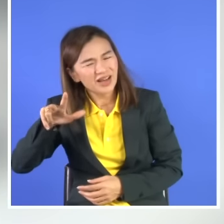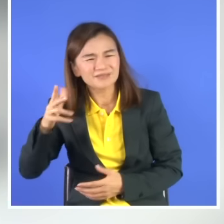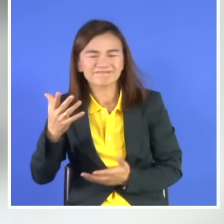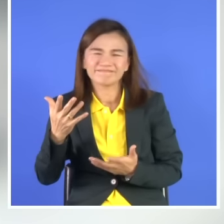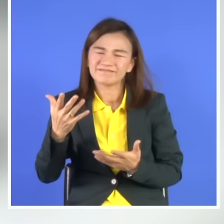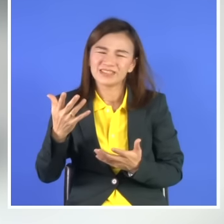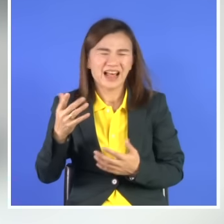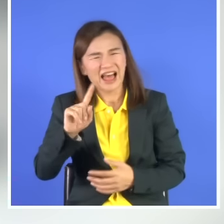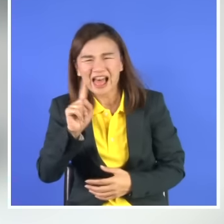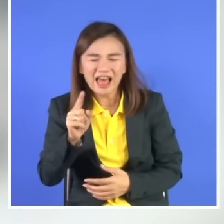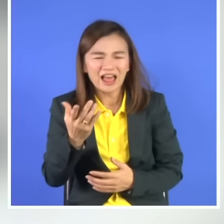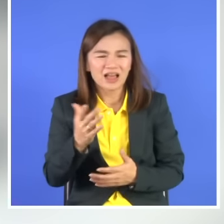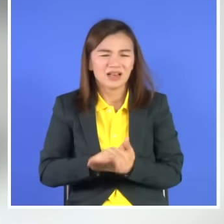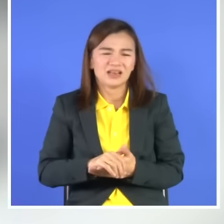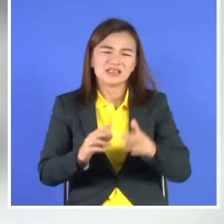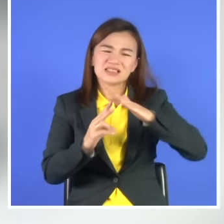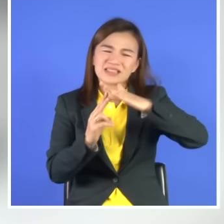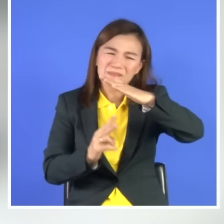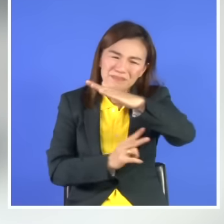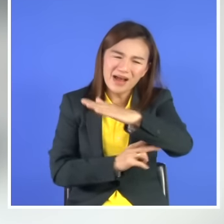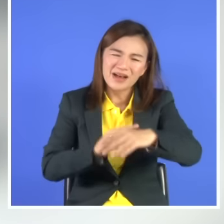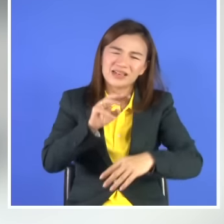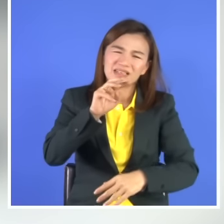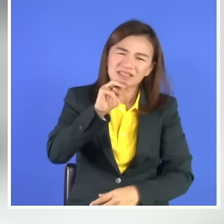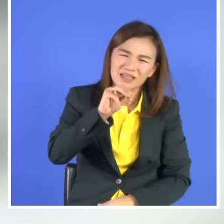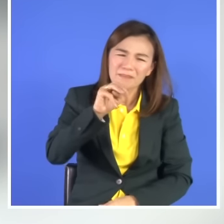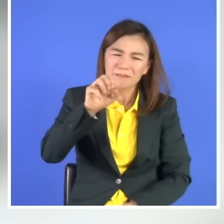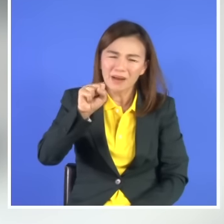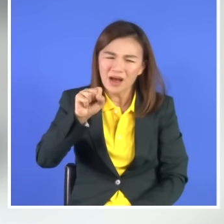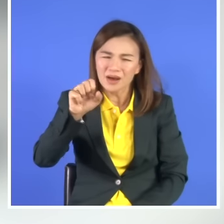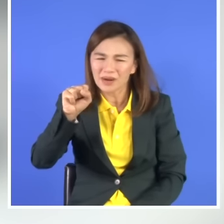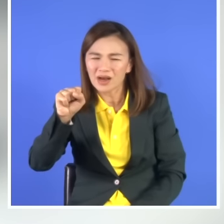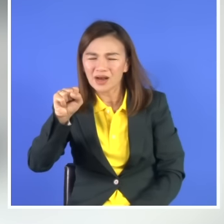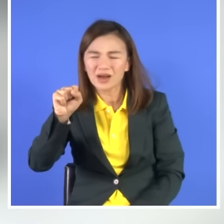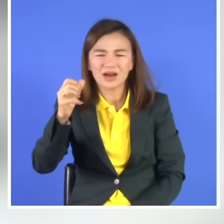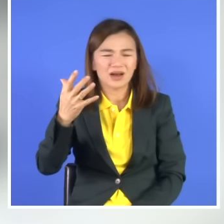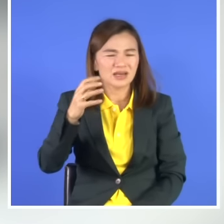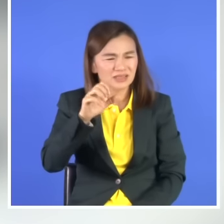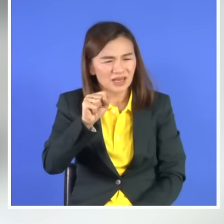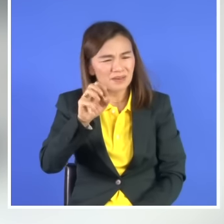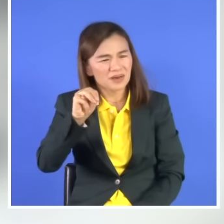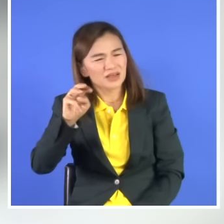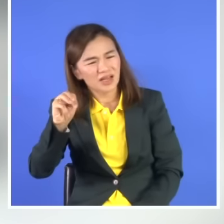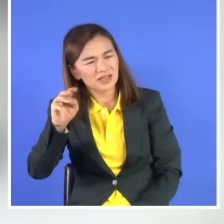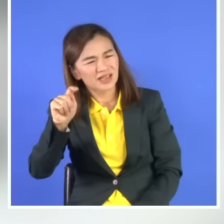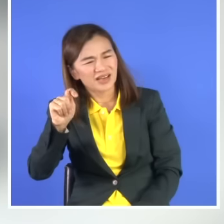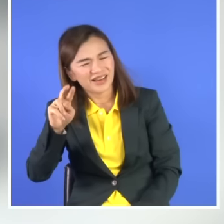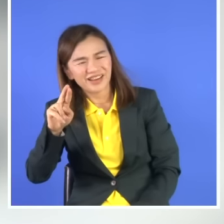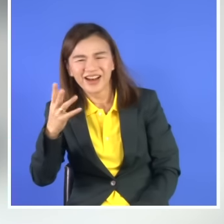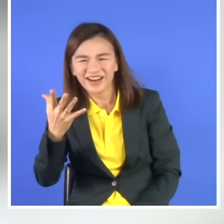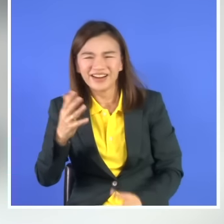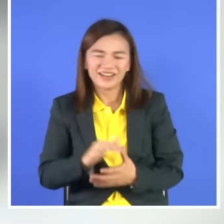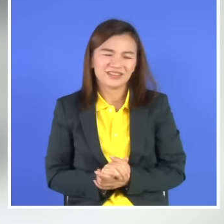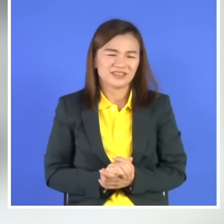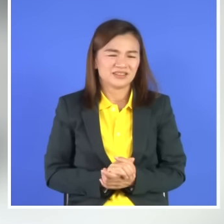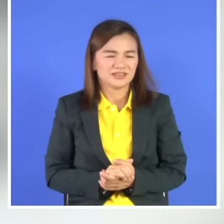อะไรวะสะพานสมสมตะอมรมาคามาละคะส